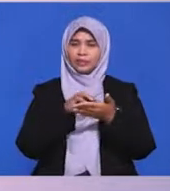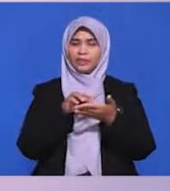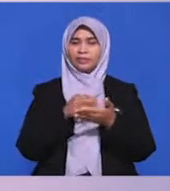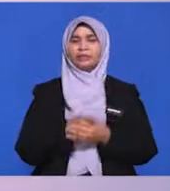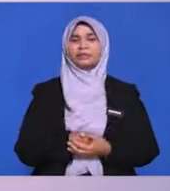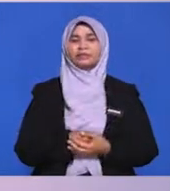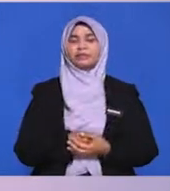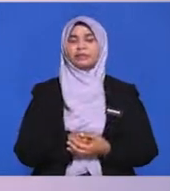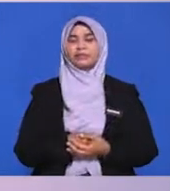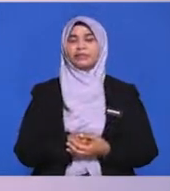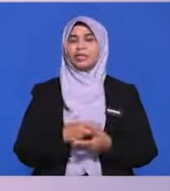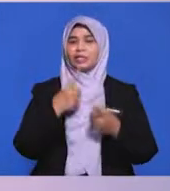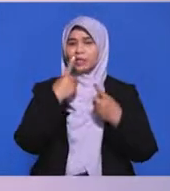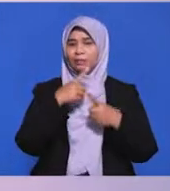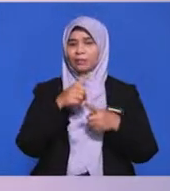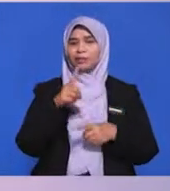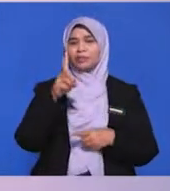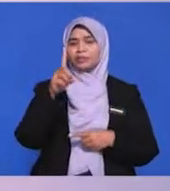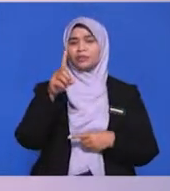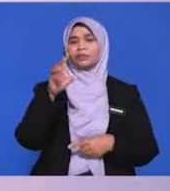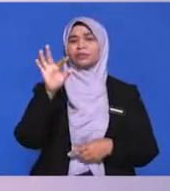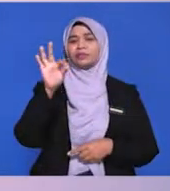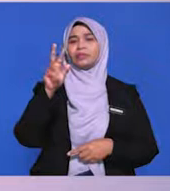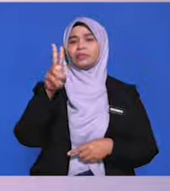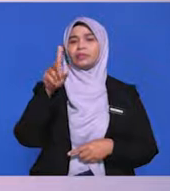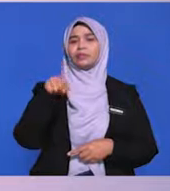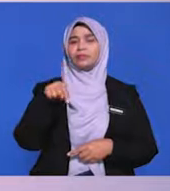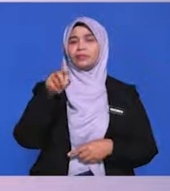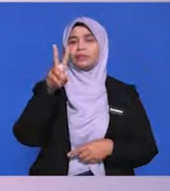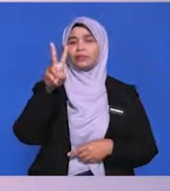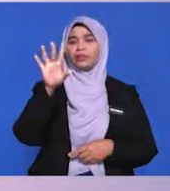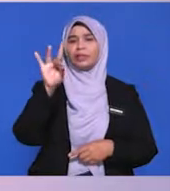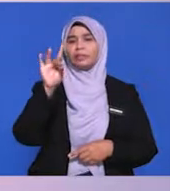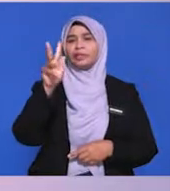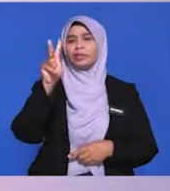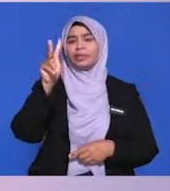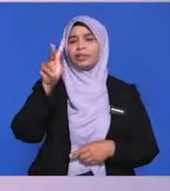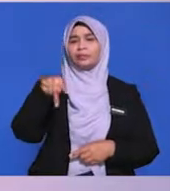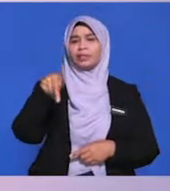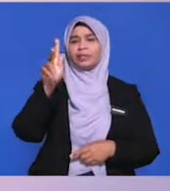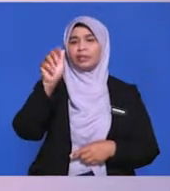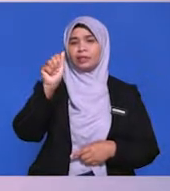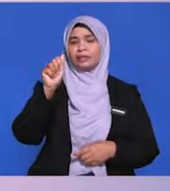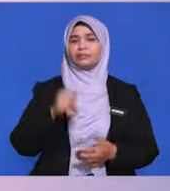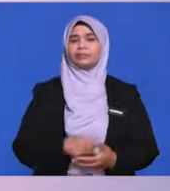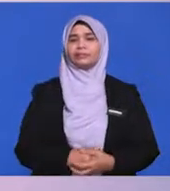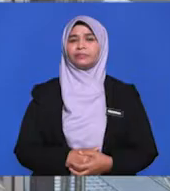jawabannya ialah 192w puluhan 28 KPA